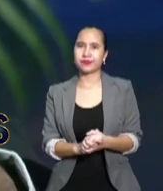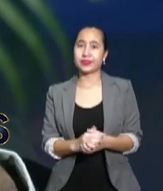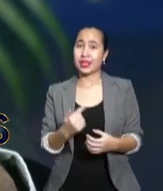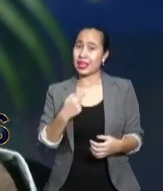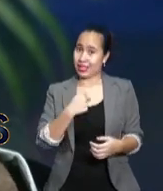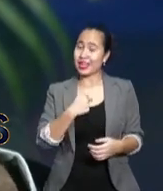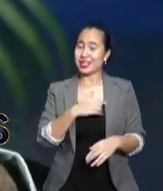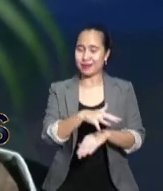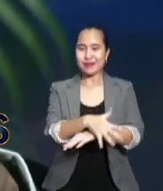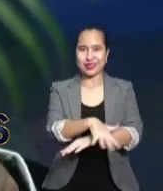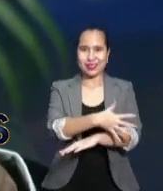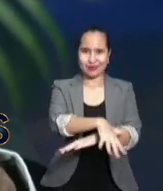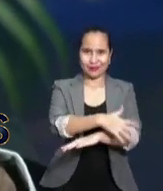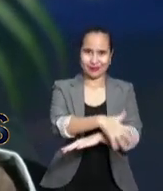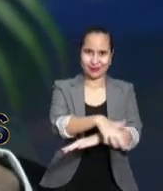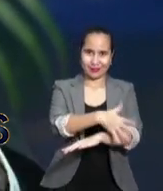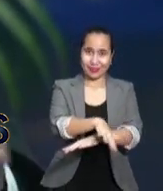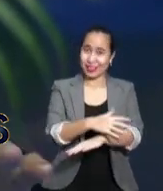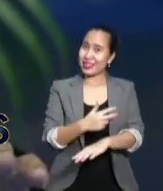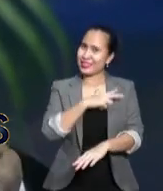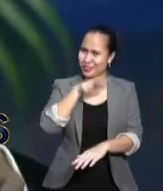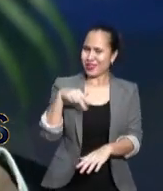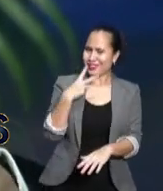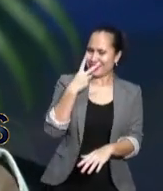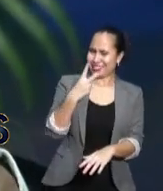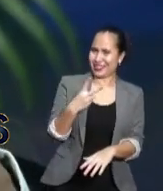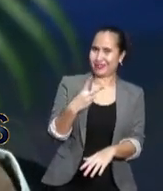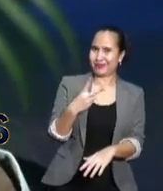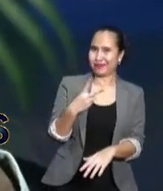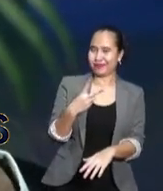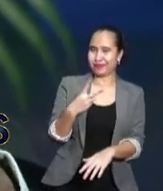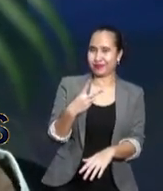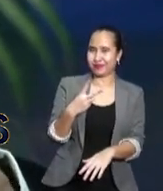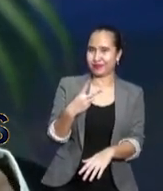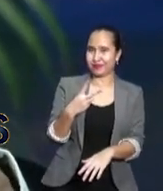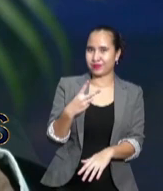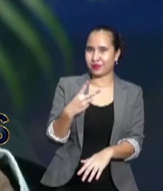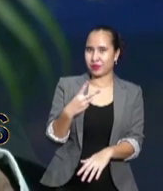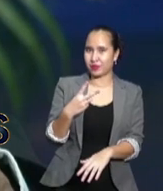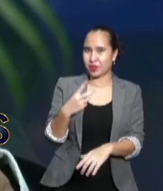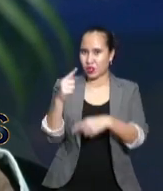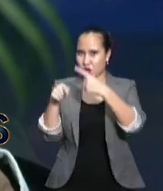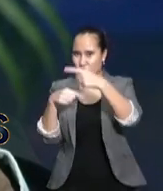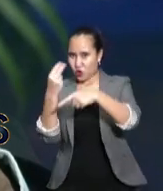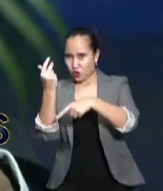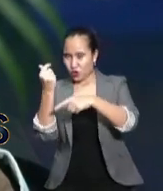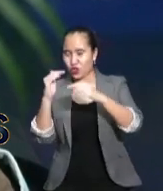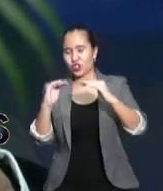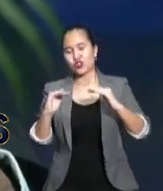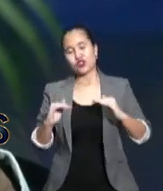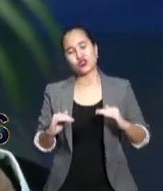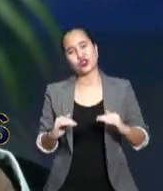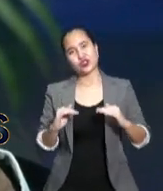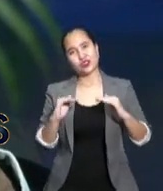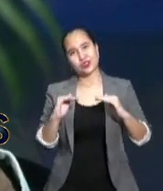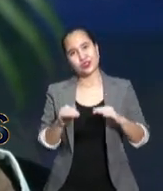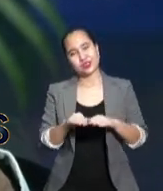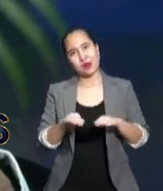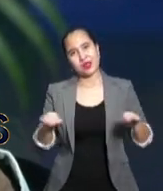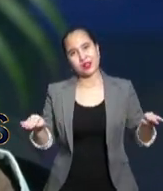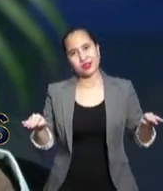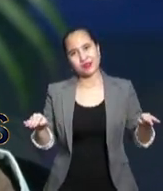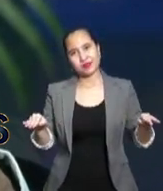blij dat we kunnen constateren dat de koers tot rust is gekomen. En we